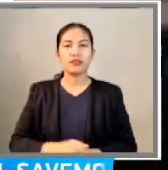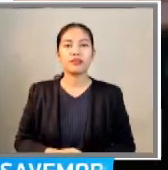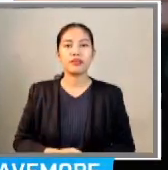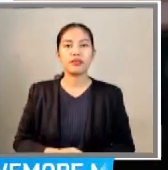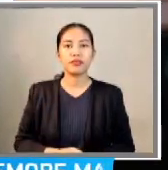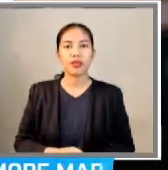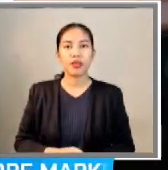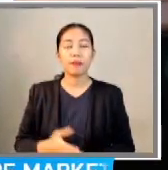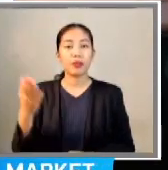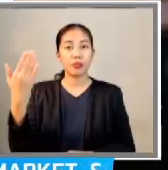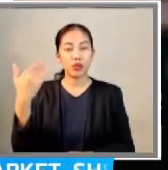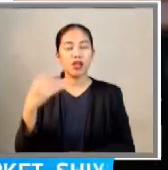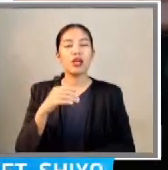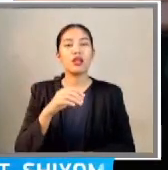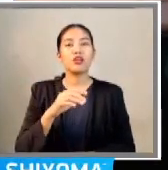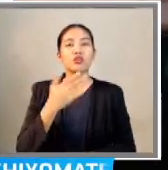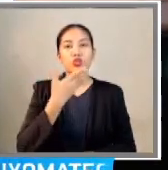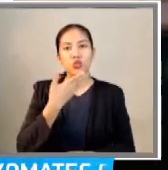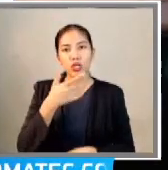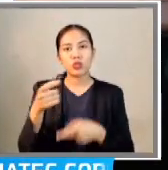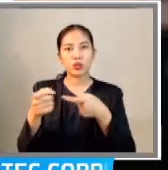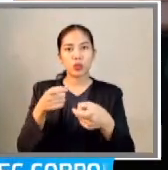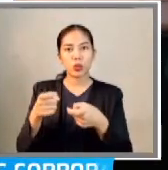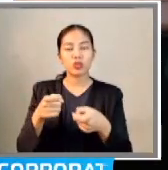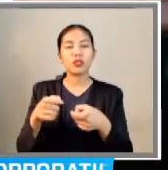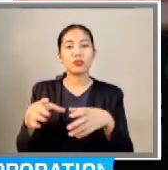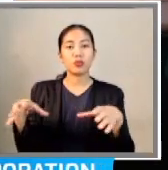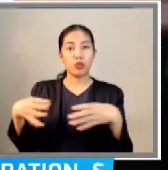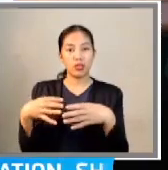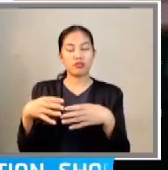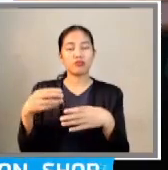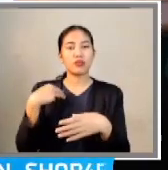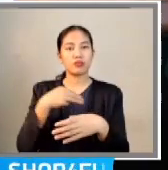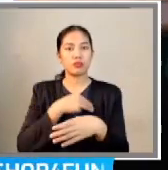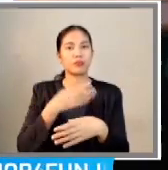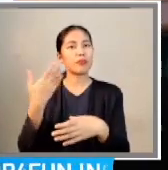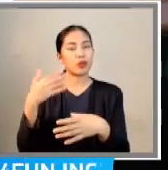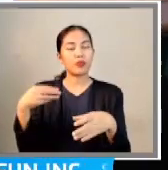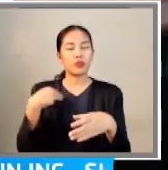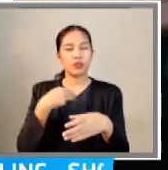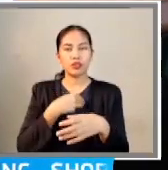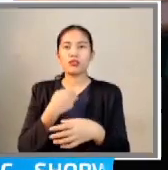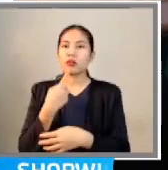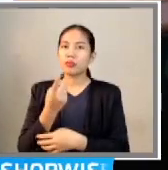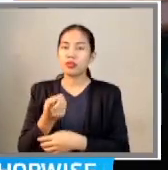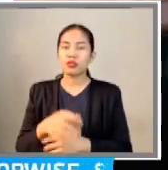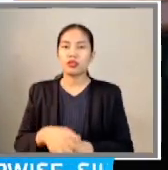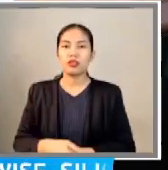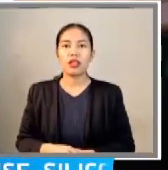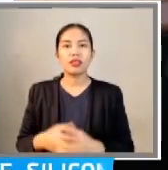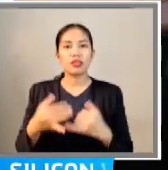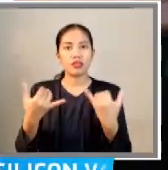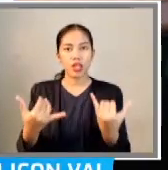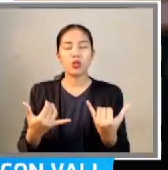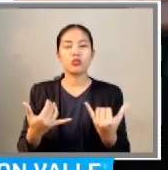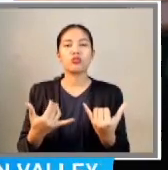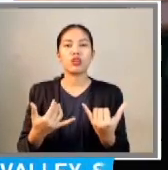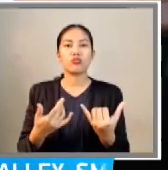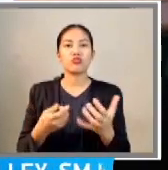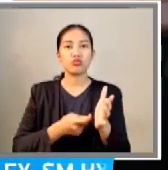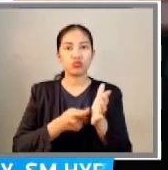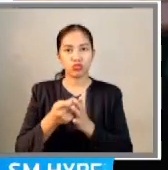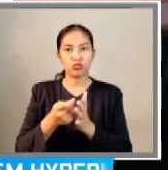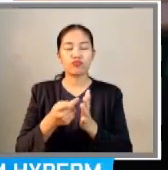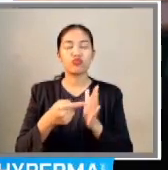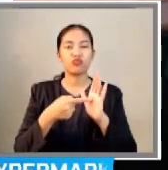Member Attorney Roland Beltran na isa rin sa mga inimbestigahan, nagwagi ang katotohanan. Pinaninindigan din niyang inosente